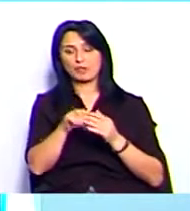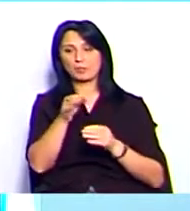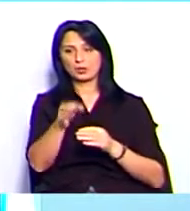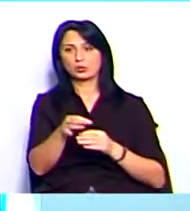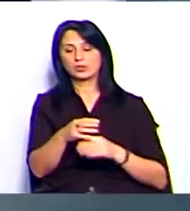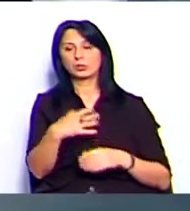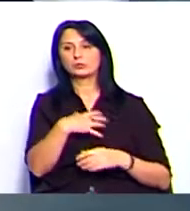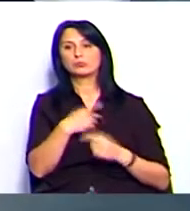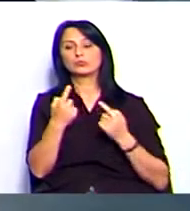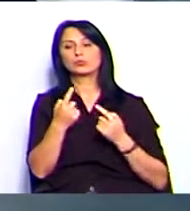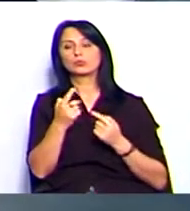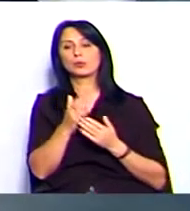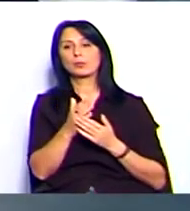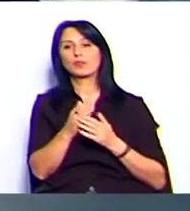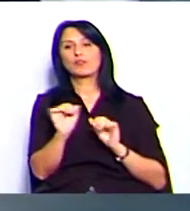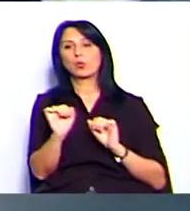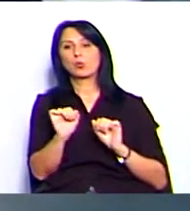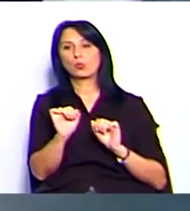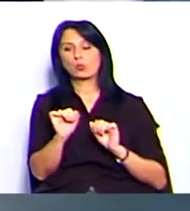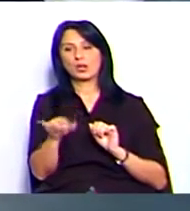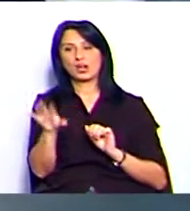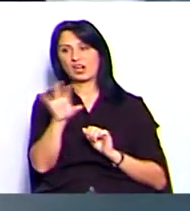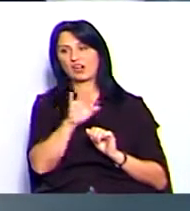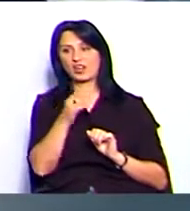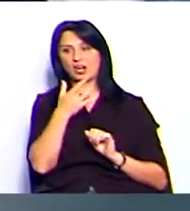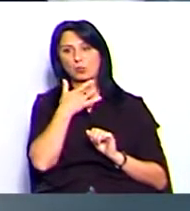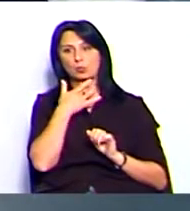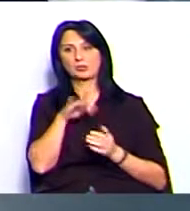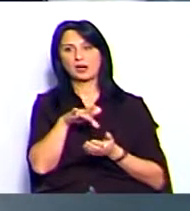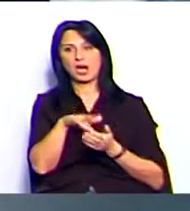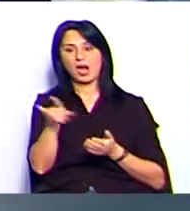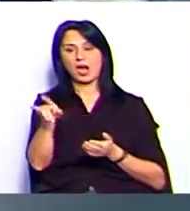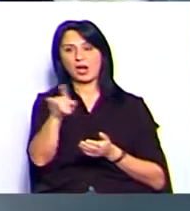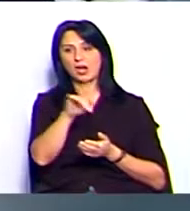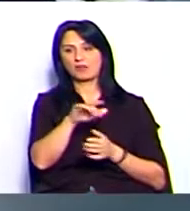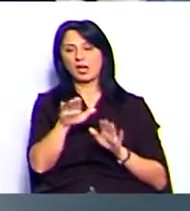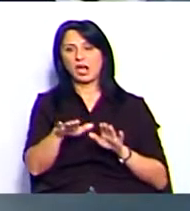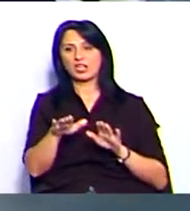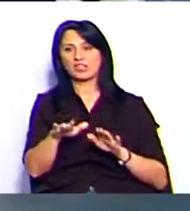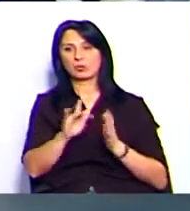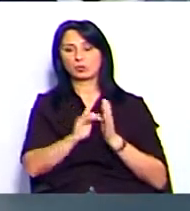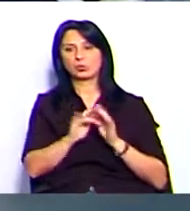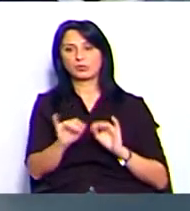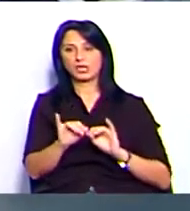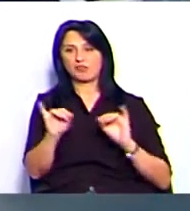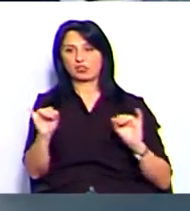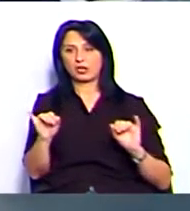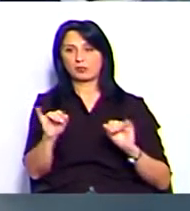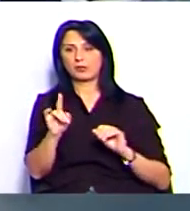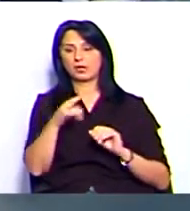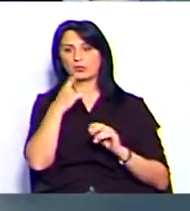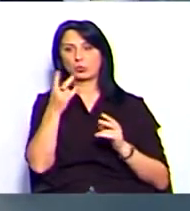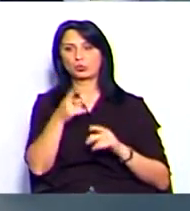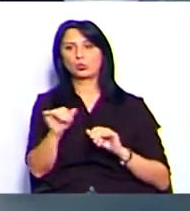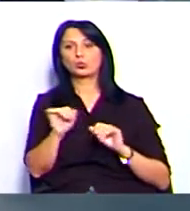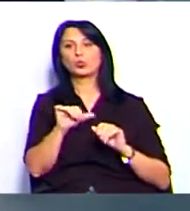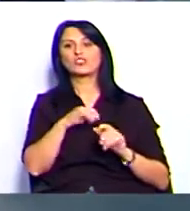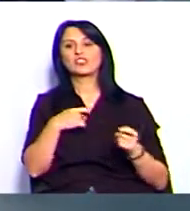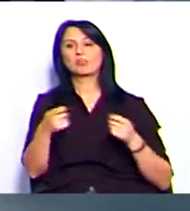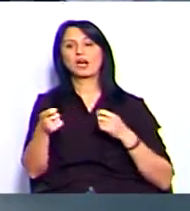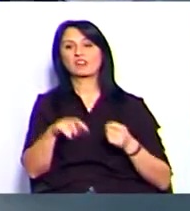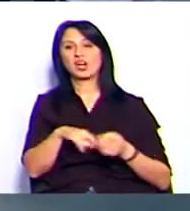უდიდესი მნიშვნელობა აქვს გორისთვისაც და ყველა მუნიციპალური ქალაქისთვის ადგილობრივი ტურიზმის განვითარებას. რა თქმა უნდა, გორი არის